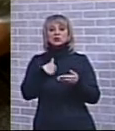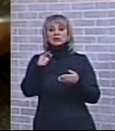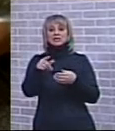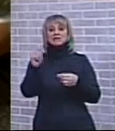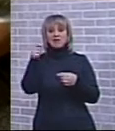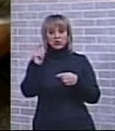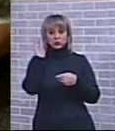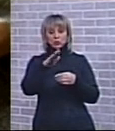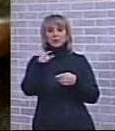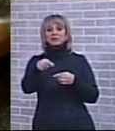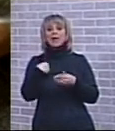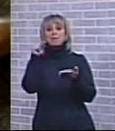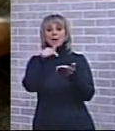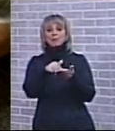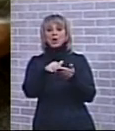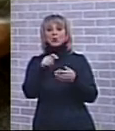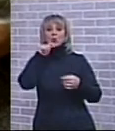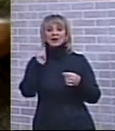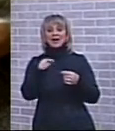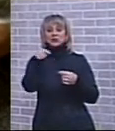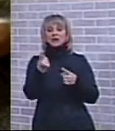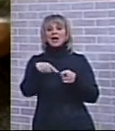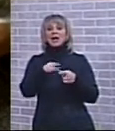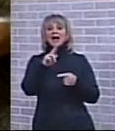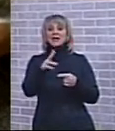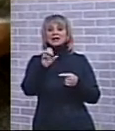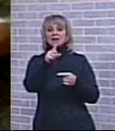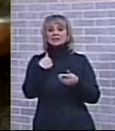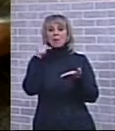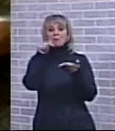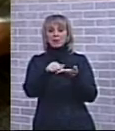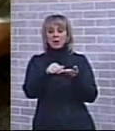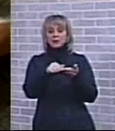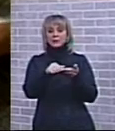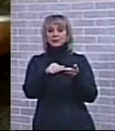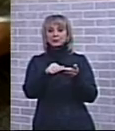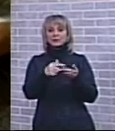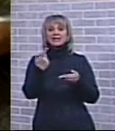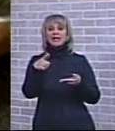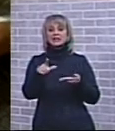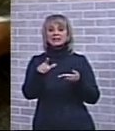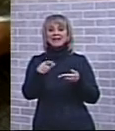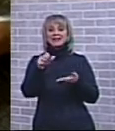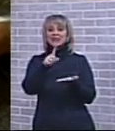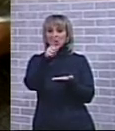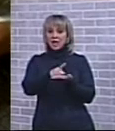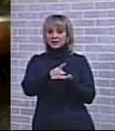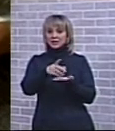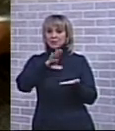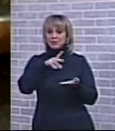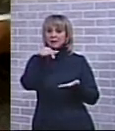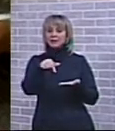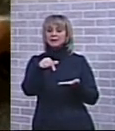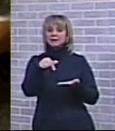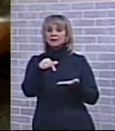фронт. И я попала на Украину. Вот как раз я попала, где танки стояли